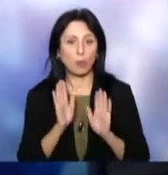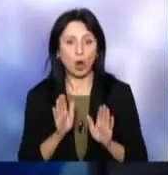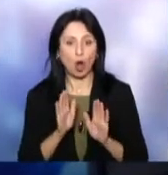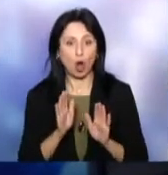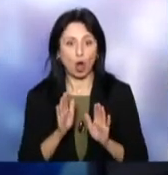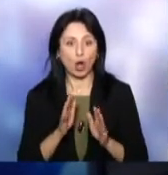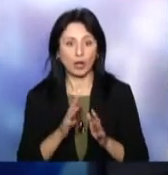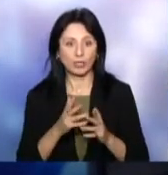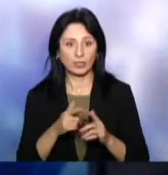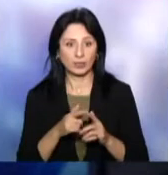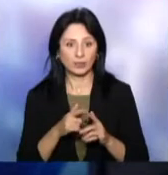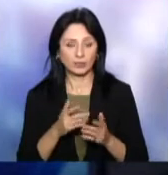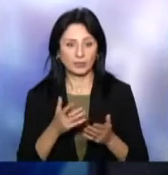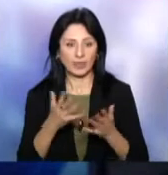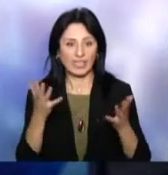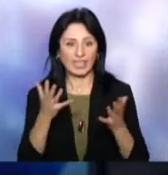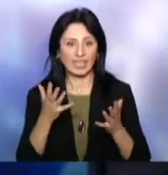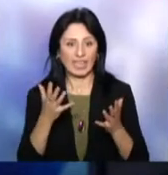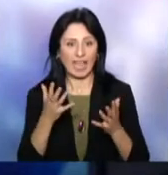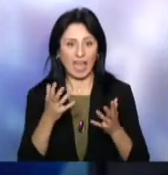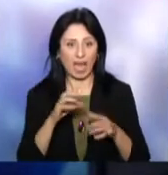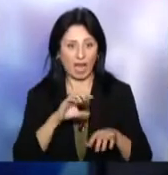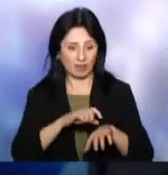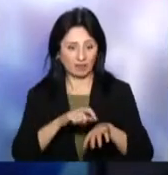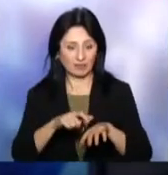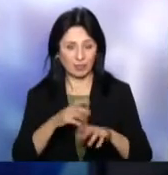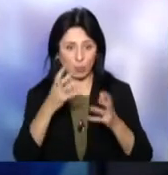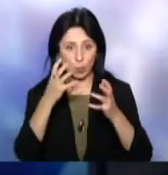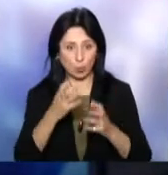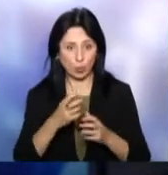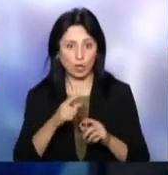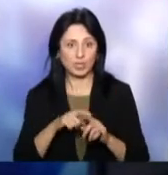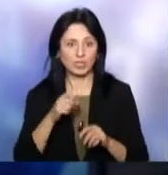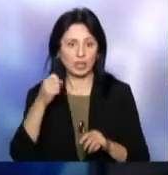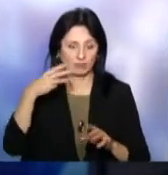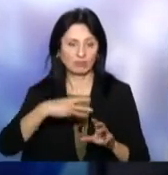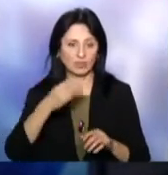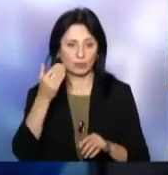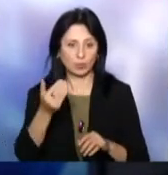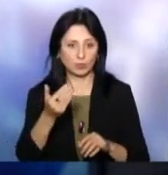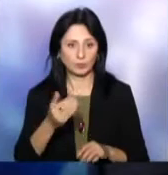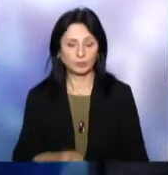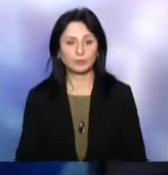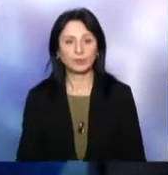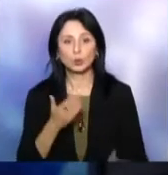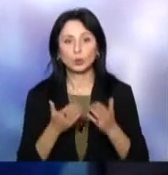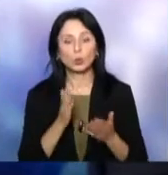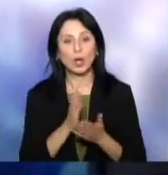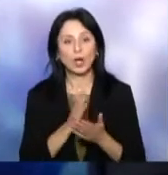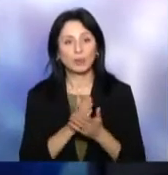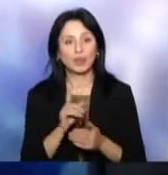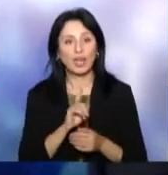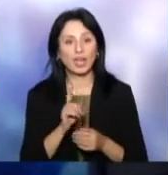ღია ადგილებია გამუქებული, გასაგებია, რომ ეს მზის გამოსხივებით არის გამოწვეული. თუ არის